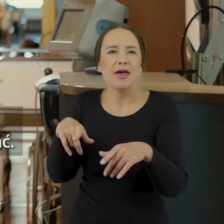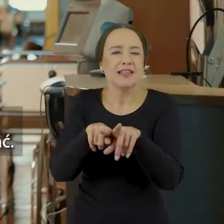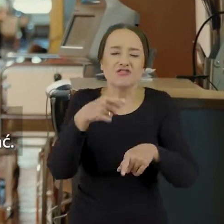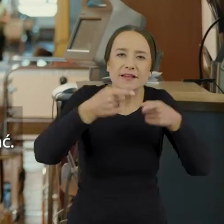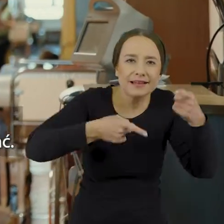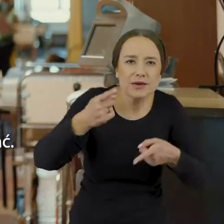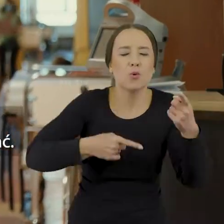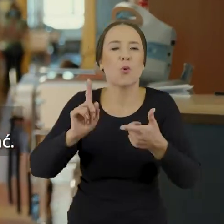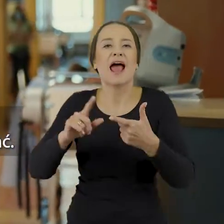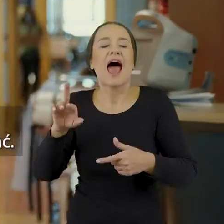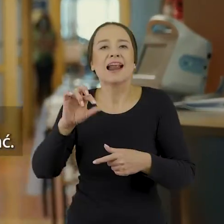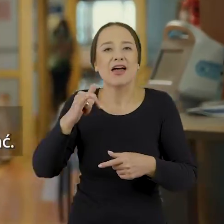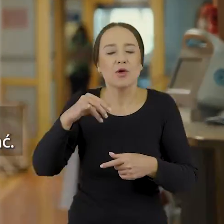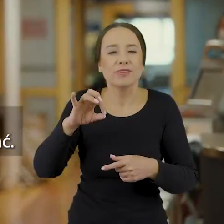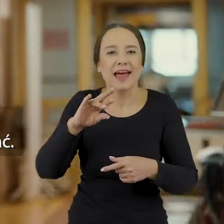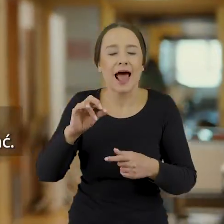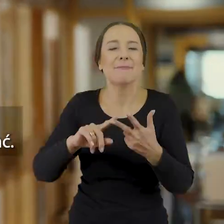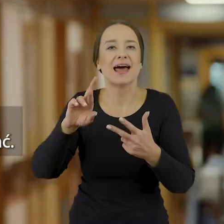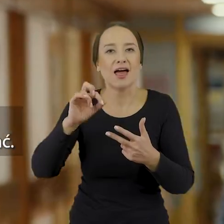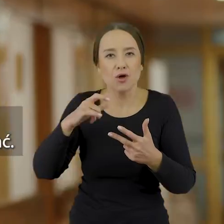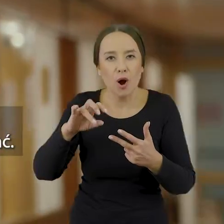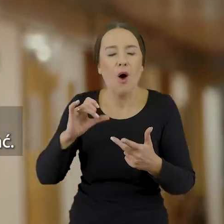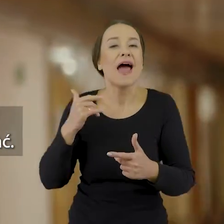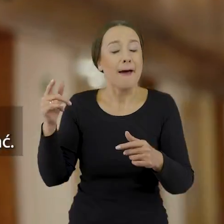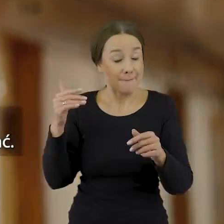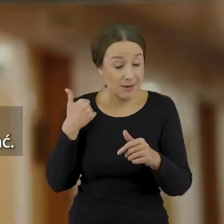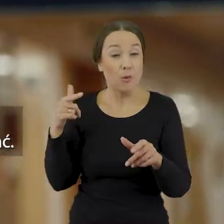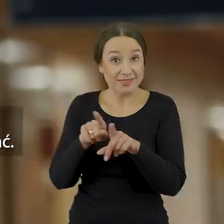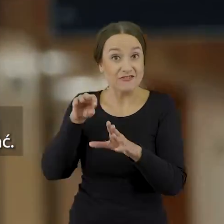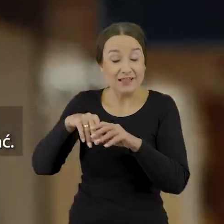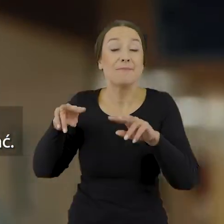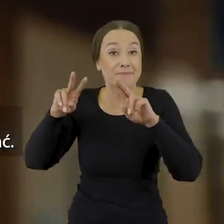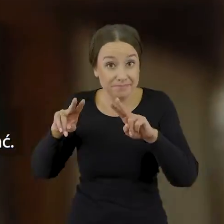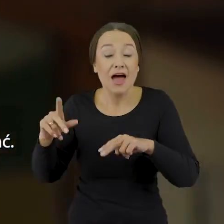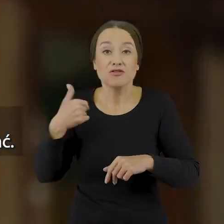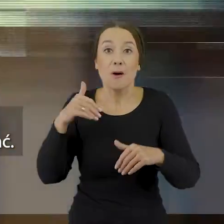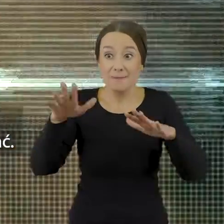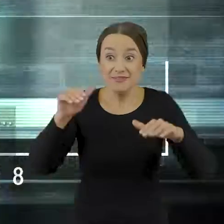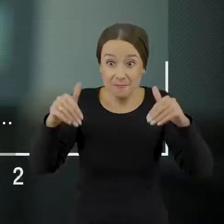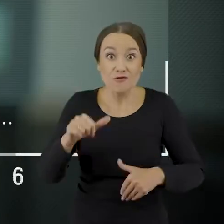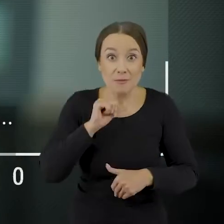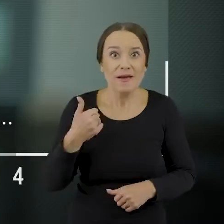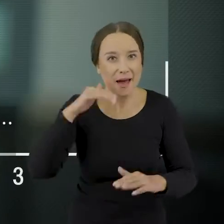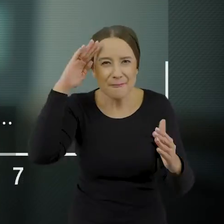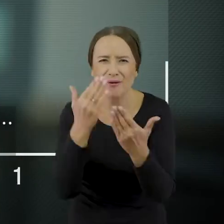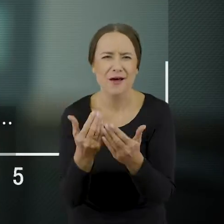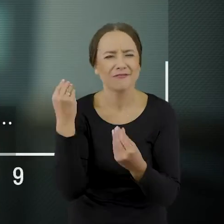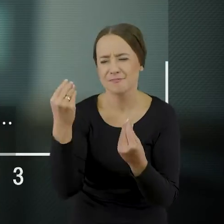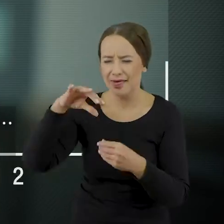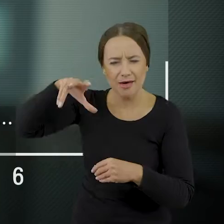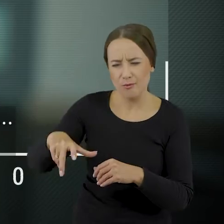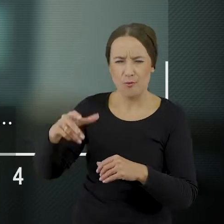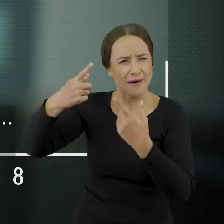rzeczach o chirurgii radioterapii czasami radiologia ta onkologia też to była to było to miejsce gdzie mogliśmy tego spróbować i wtedy poznałam